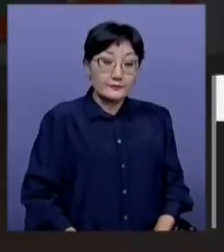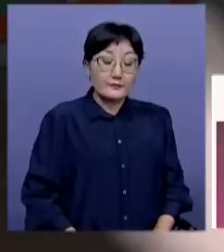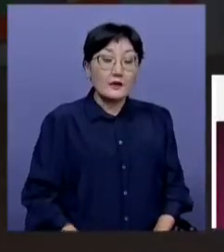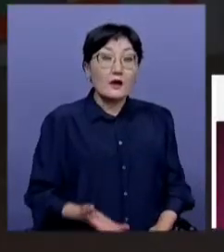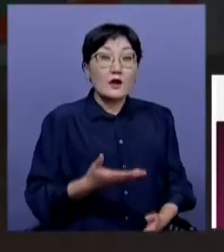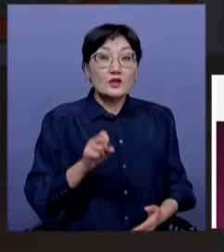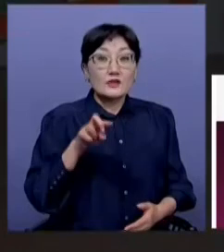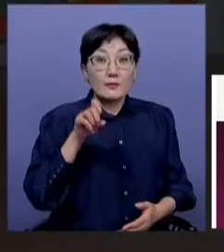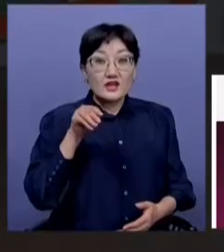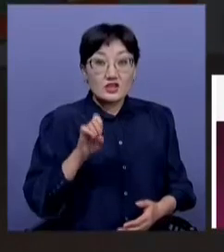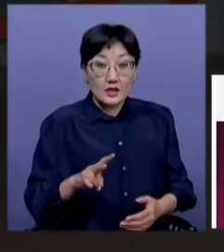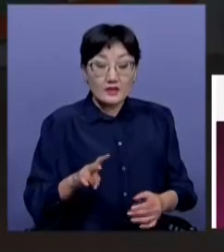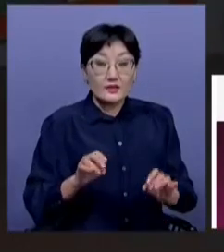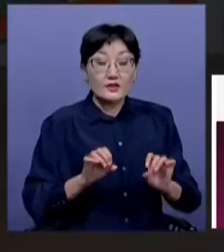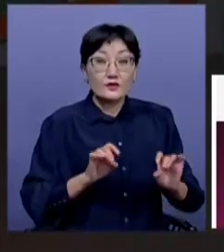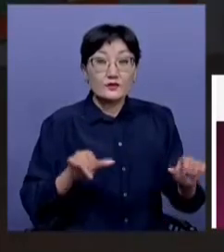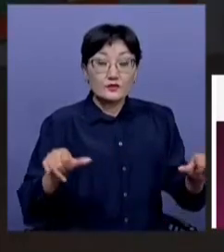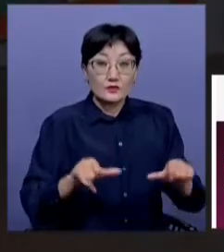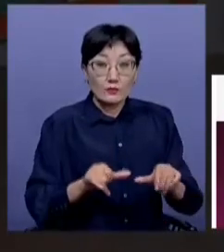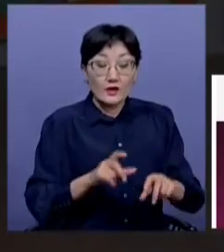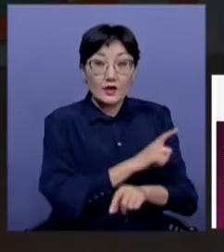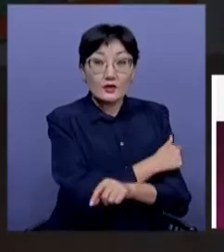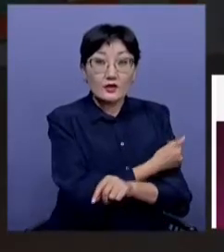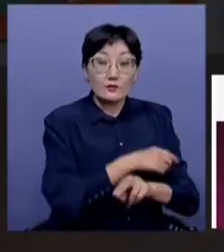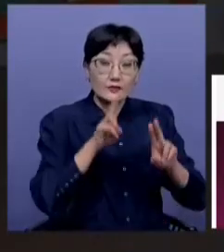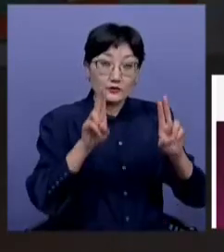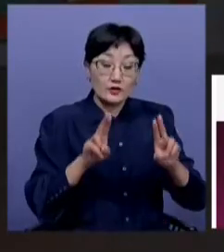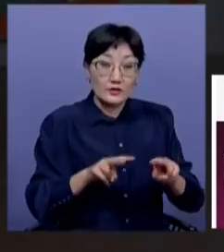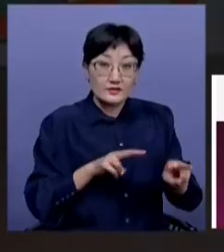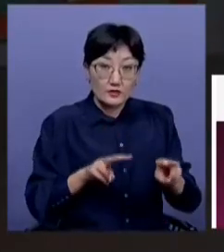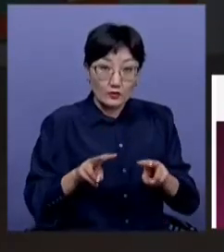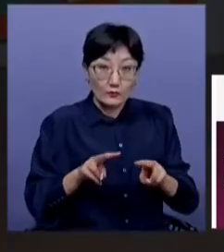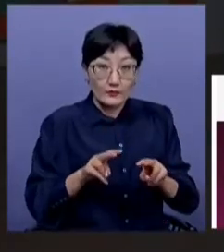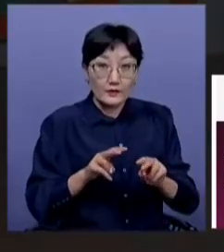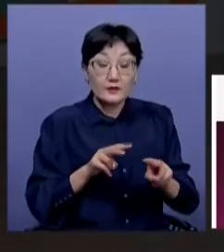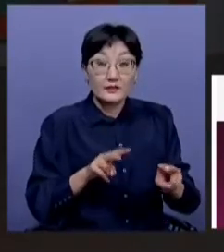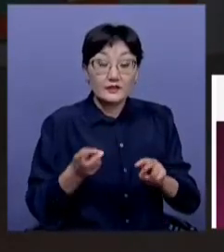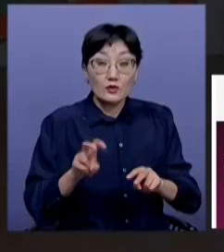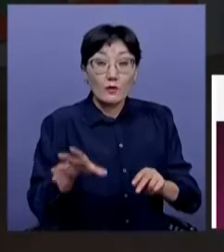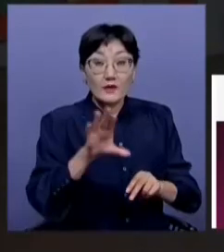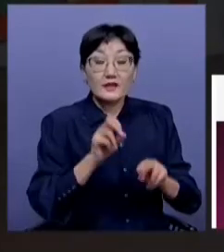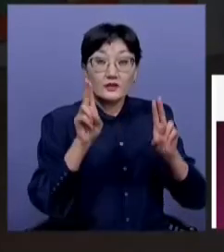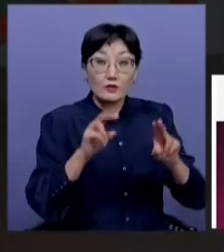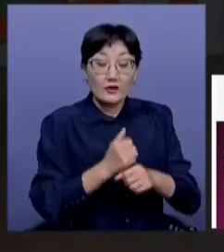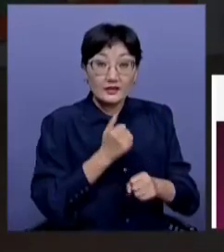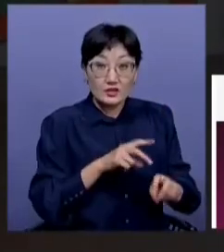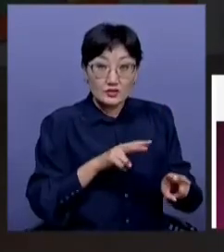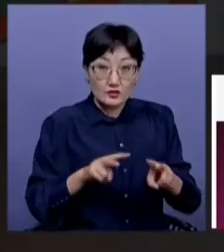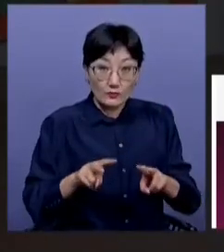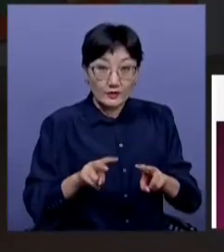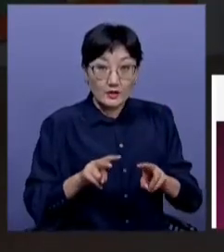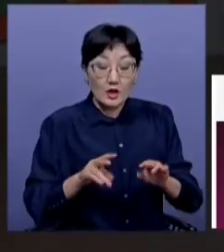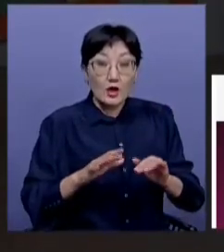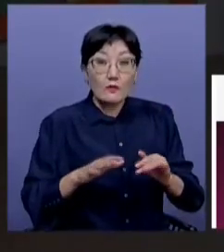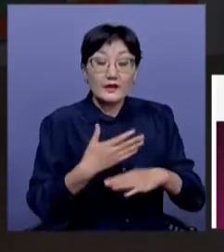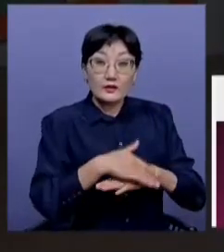Біз Сабыржан супермаркетіне карантин режимінің талаптарының сақталуын бақылау үшін келдік. Мұнда барлық тәртіп қатаң сақталады екен. Жәрменке ашық